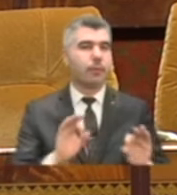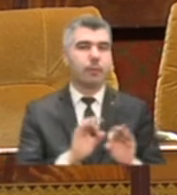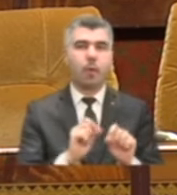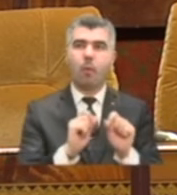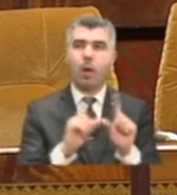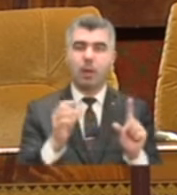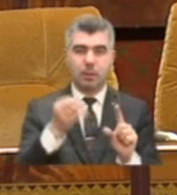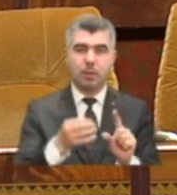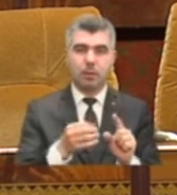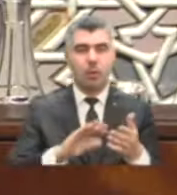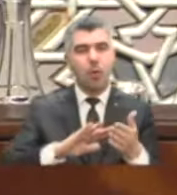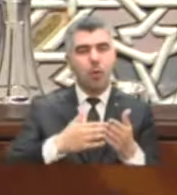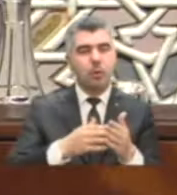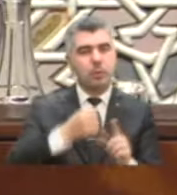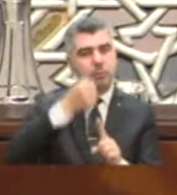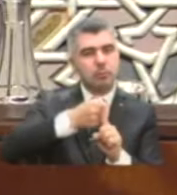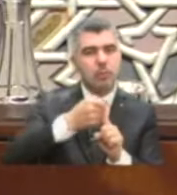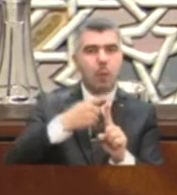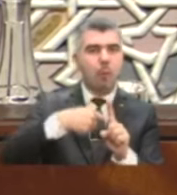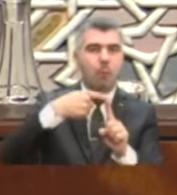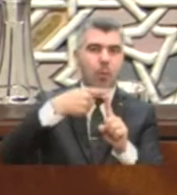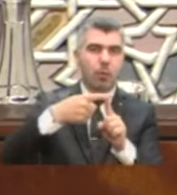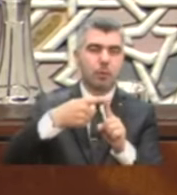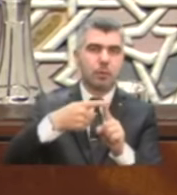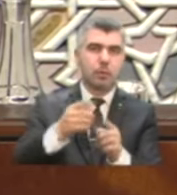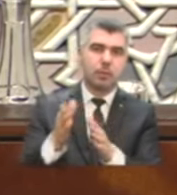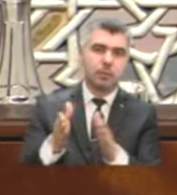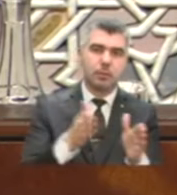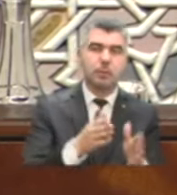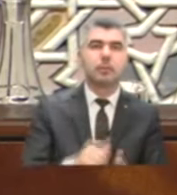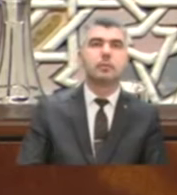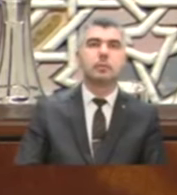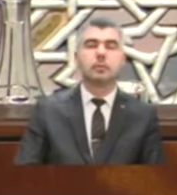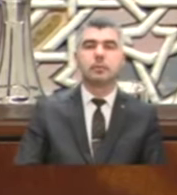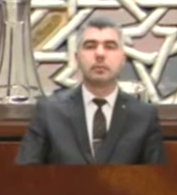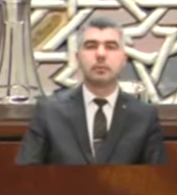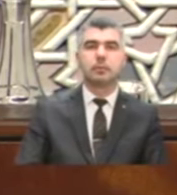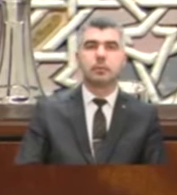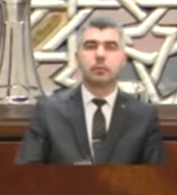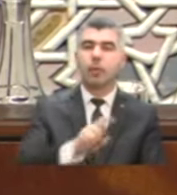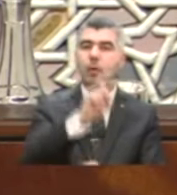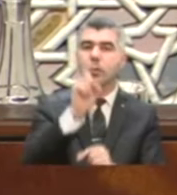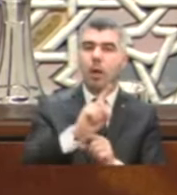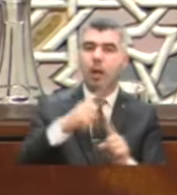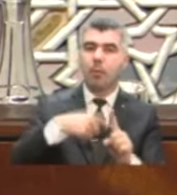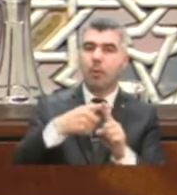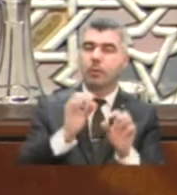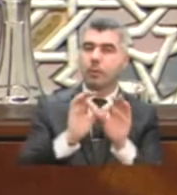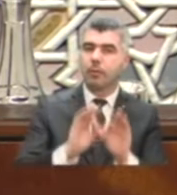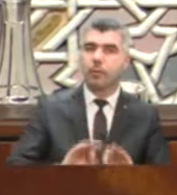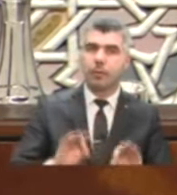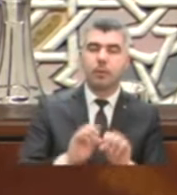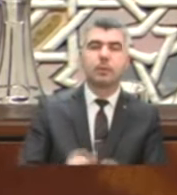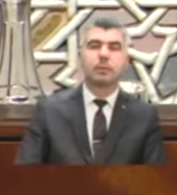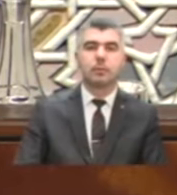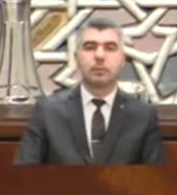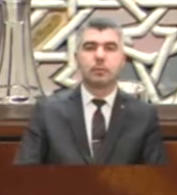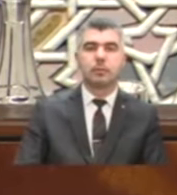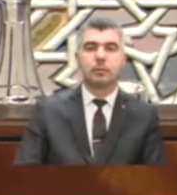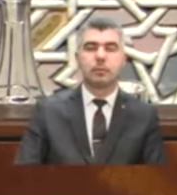كلنا خصنا نبدلوا المجهود. شكرا سي بن طيب. شكرا. ما كاينش تعقيب إضافي، تفضلي سيدة